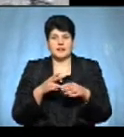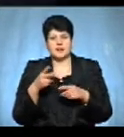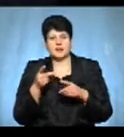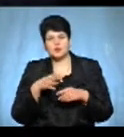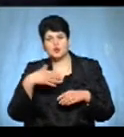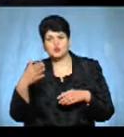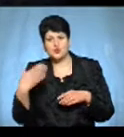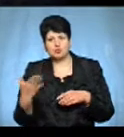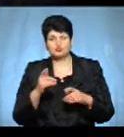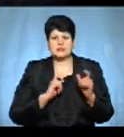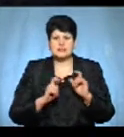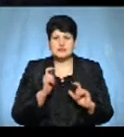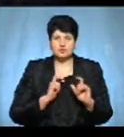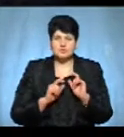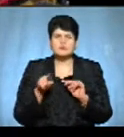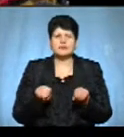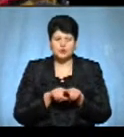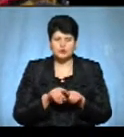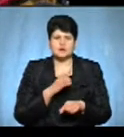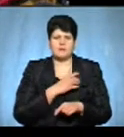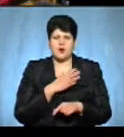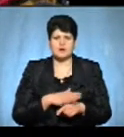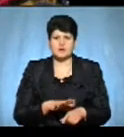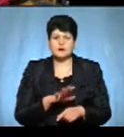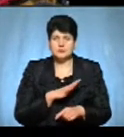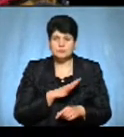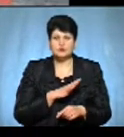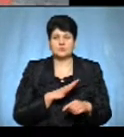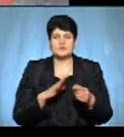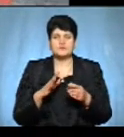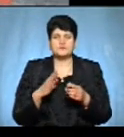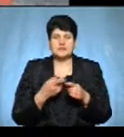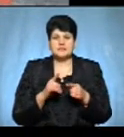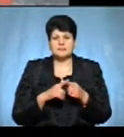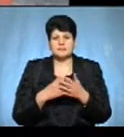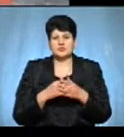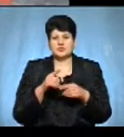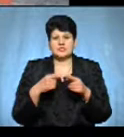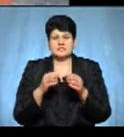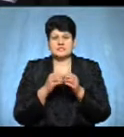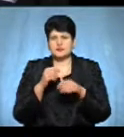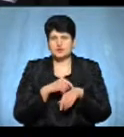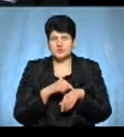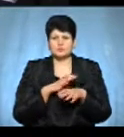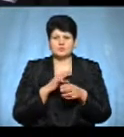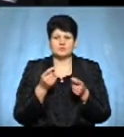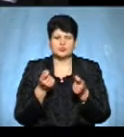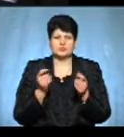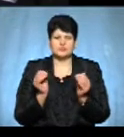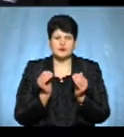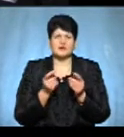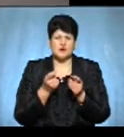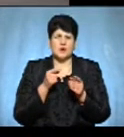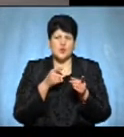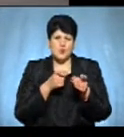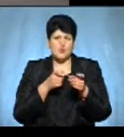сторону Інститутської, бо там теж були поранені. Ну, потім коло 10 годин стало трошки, хоча кулі ще